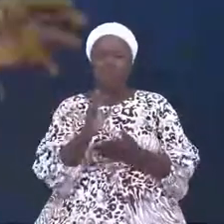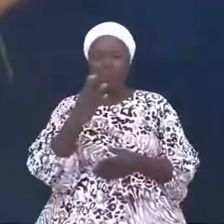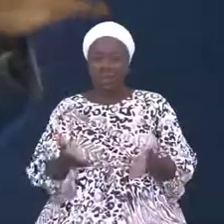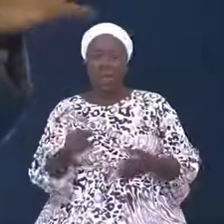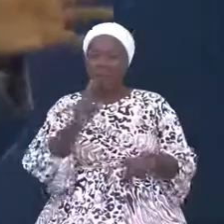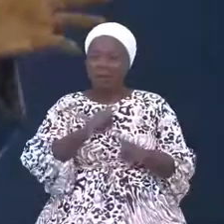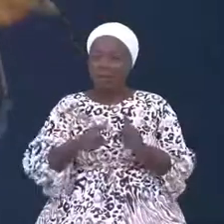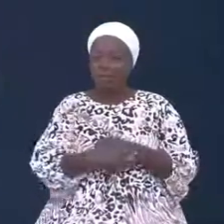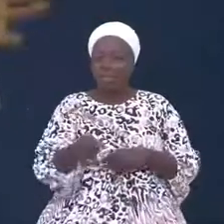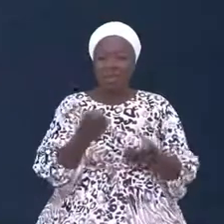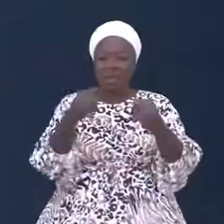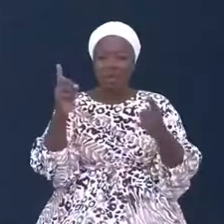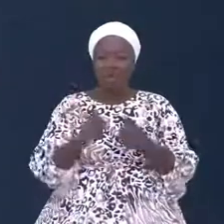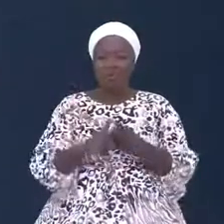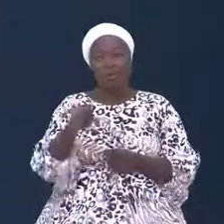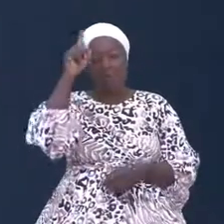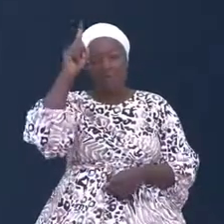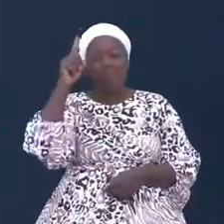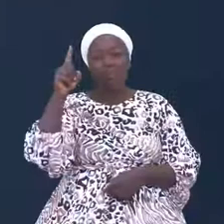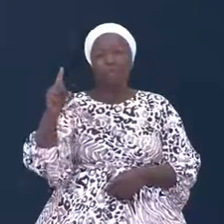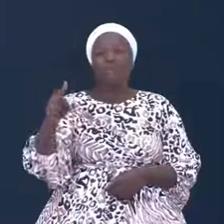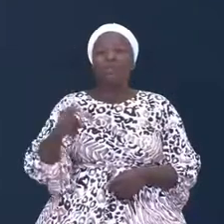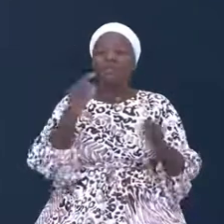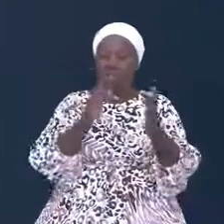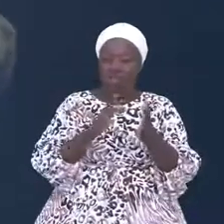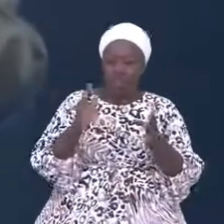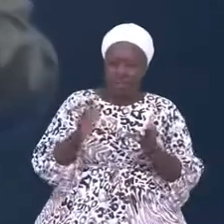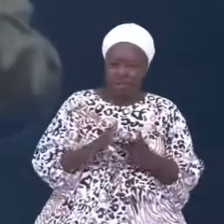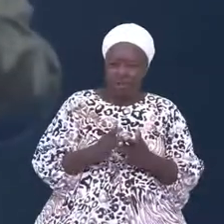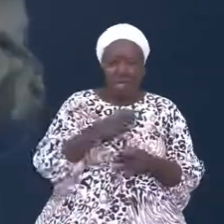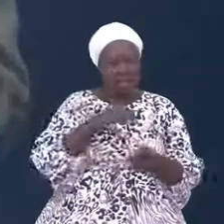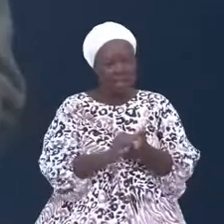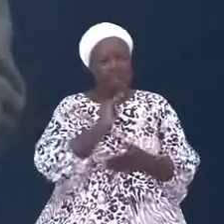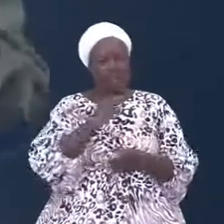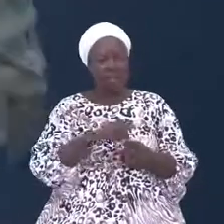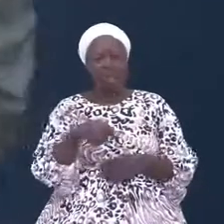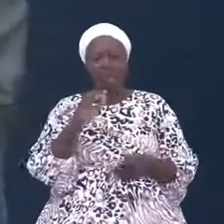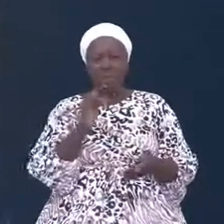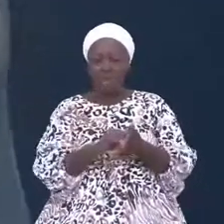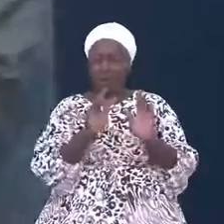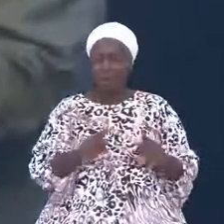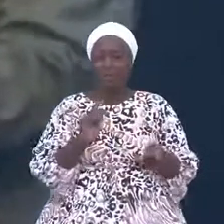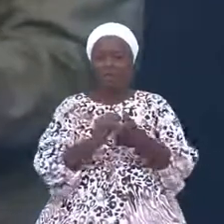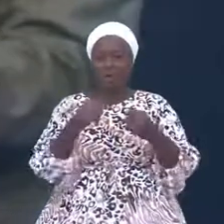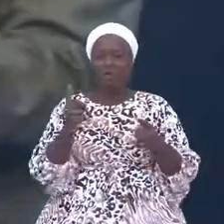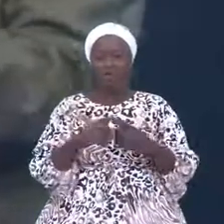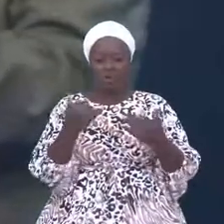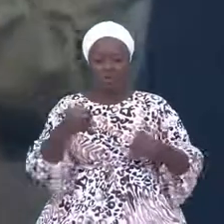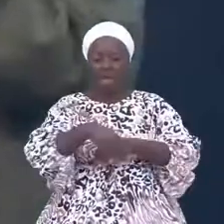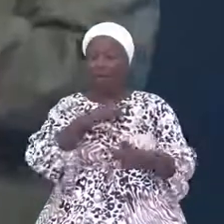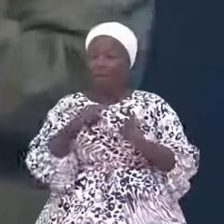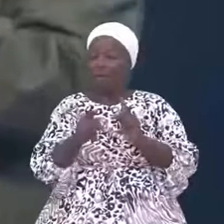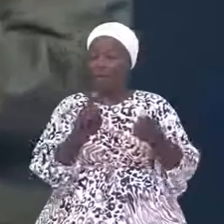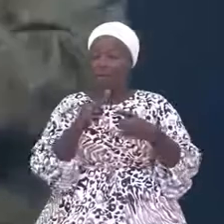là-bas, non pas des ministres, ils s'approchèrent de Jésus. Et c'est celui